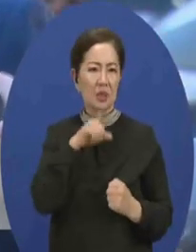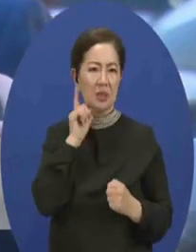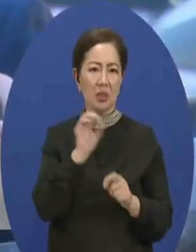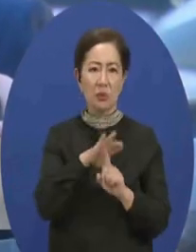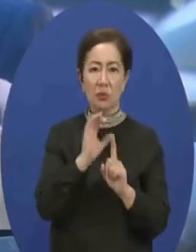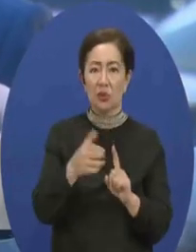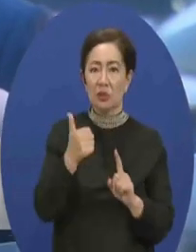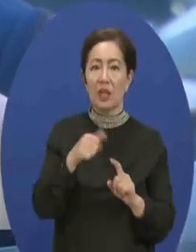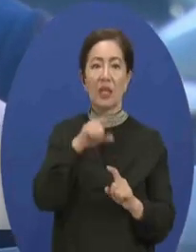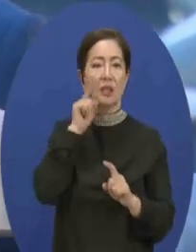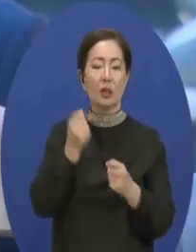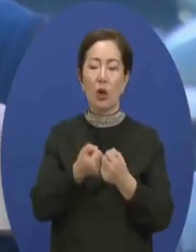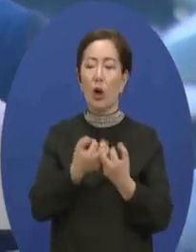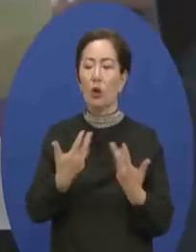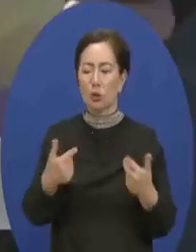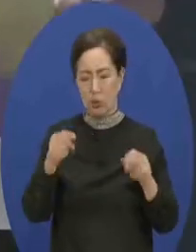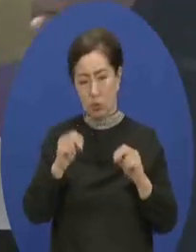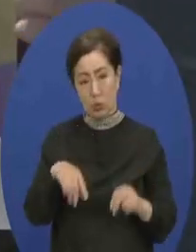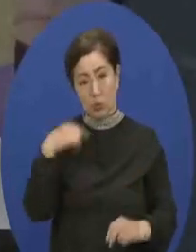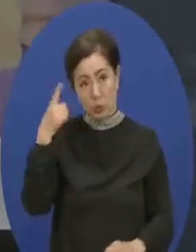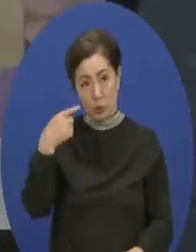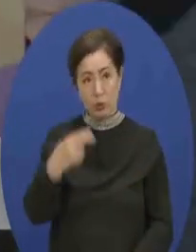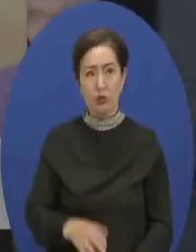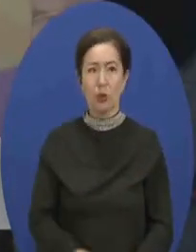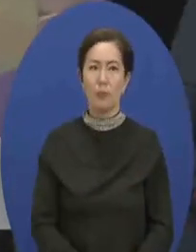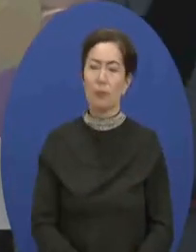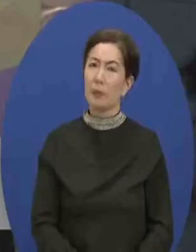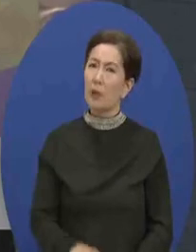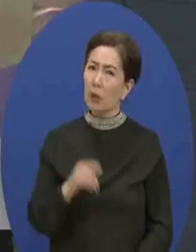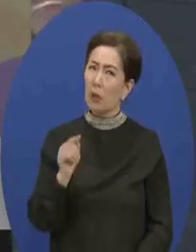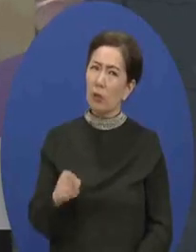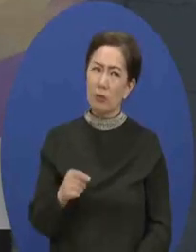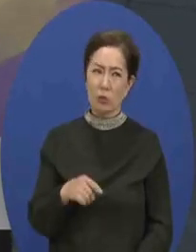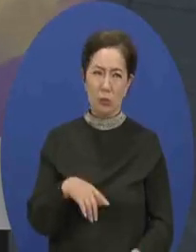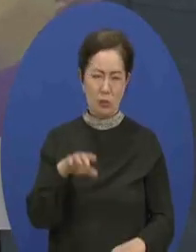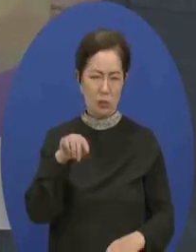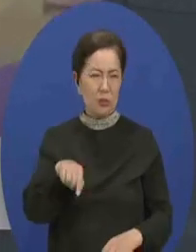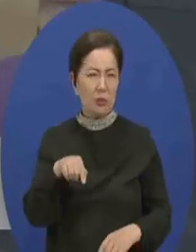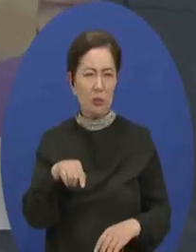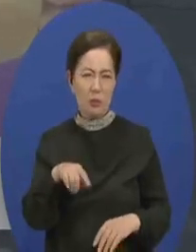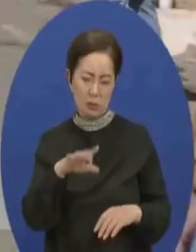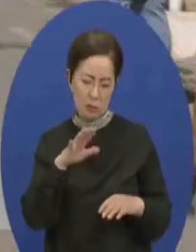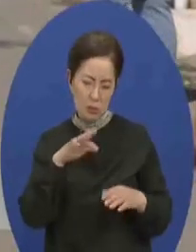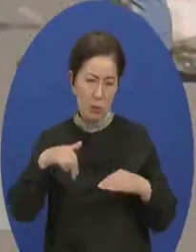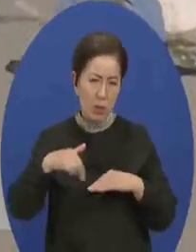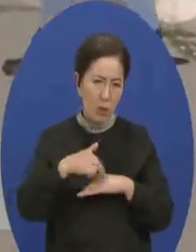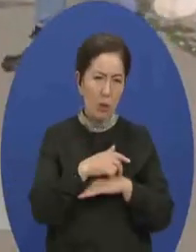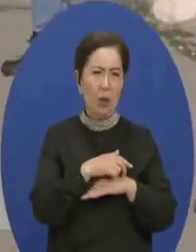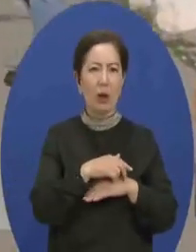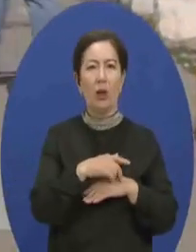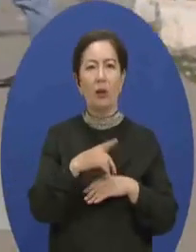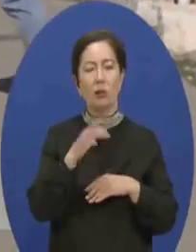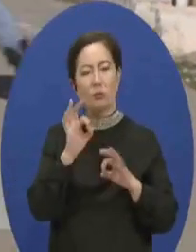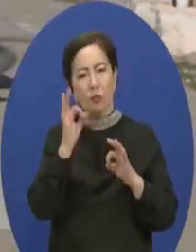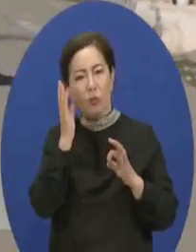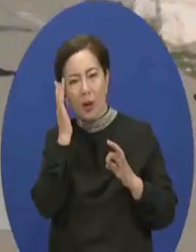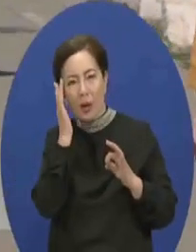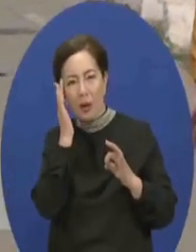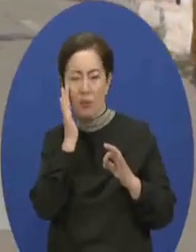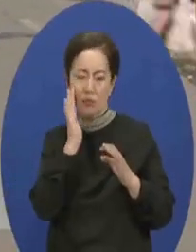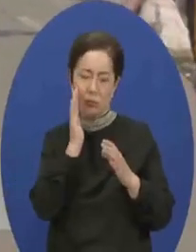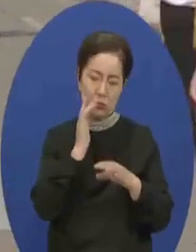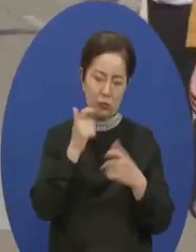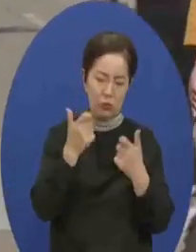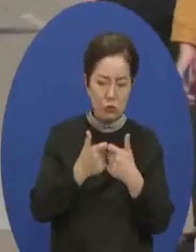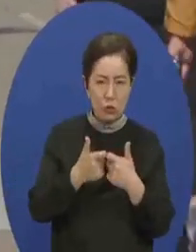одоо олноороо бий болно гэж дотор би боддог. Оюутнууд хотын соёлтой танилцах болон хотод хэлбэр аргаар зорчих хэрэгтэй мэдээлэлээ нэг дараа